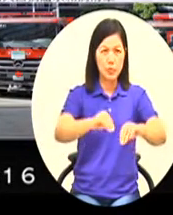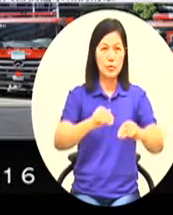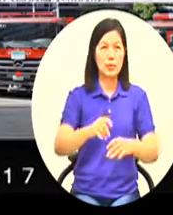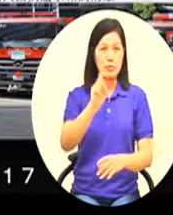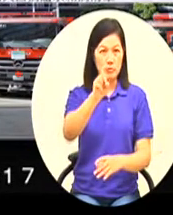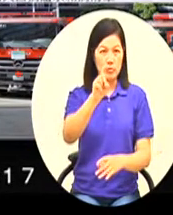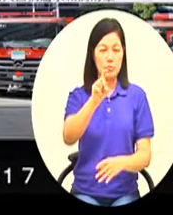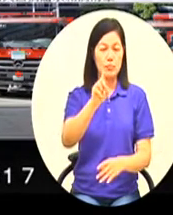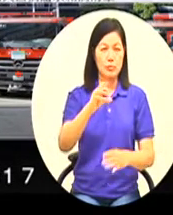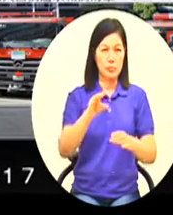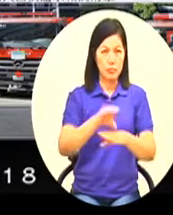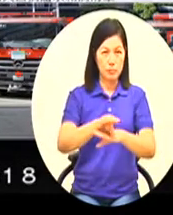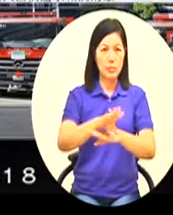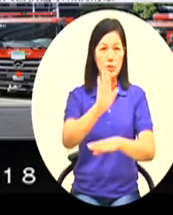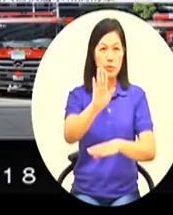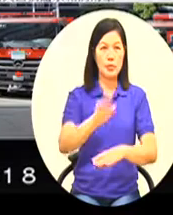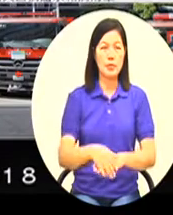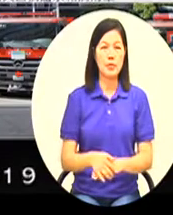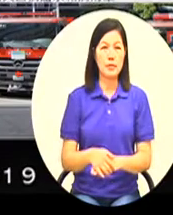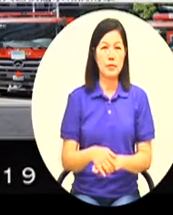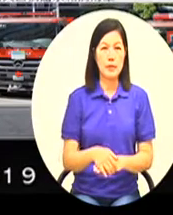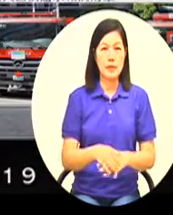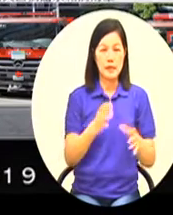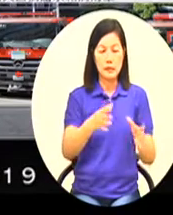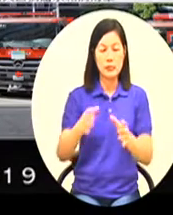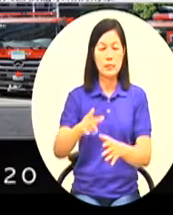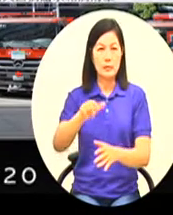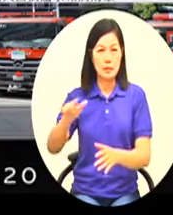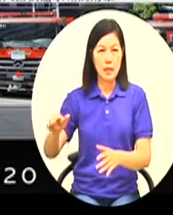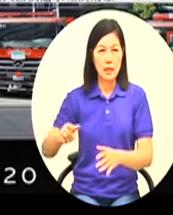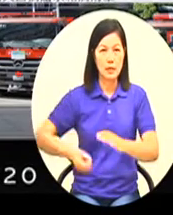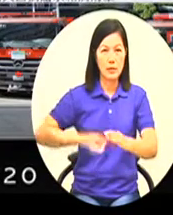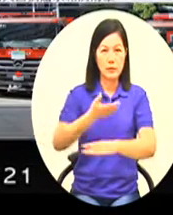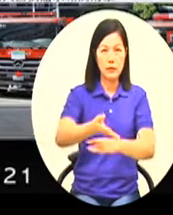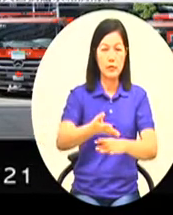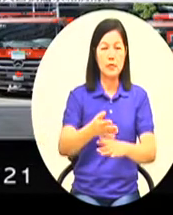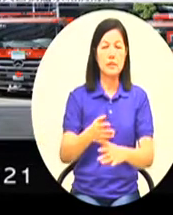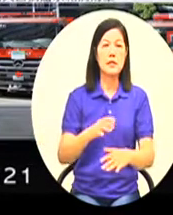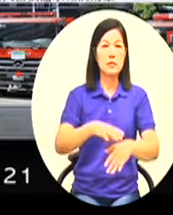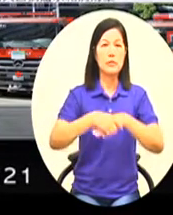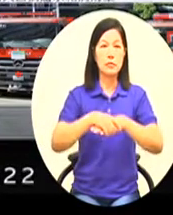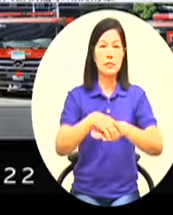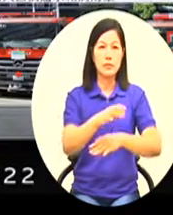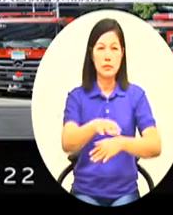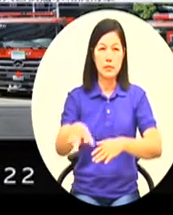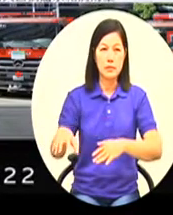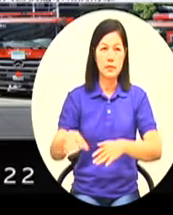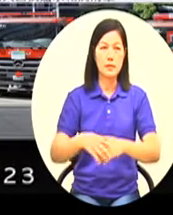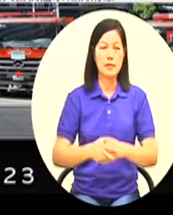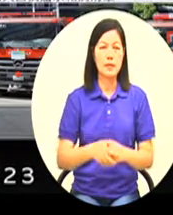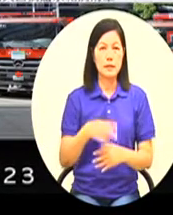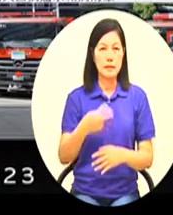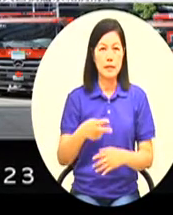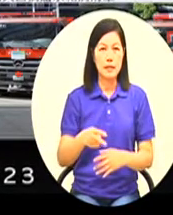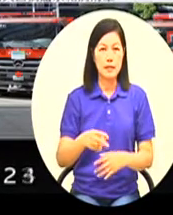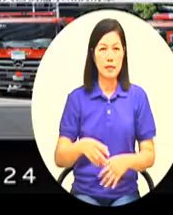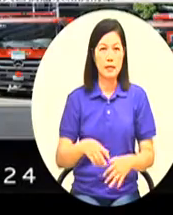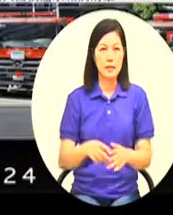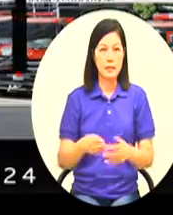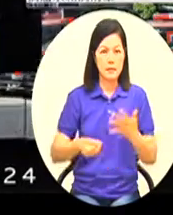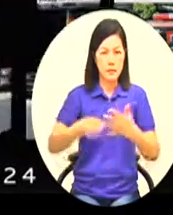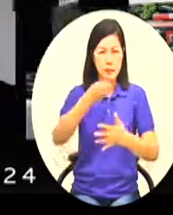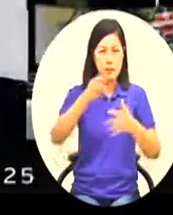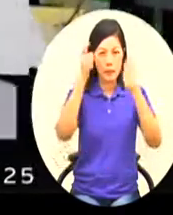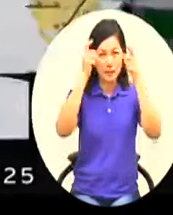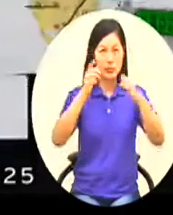入人命救治装备器材，投入救灾行列，有效提升本市灾害救援的效能。